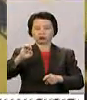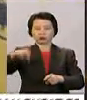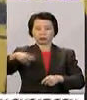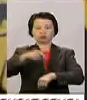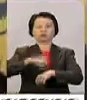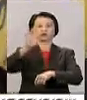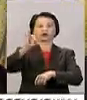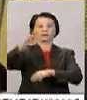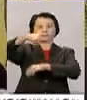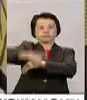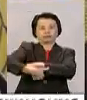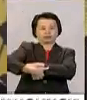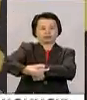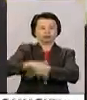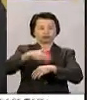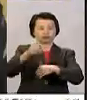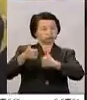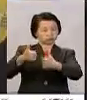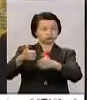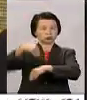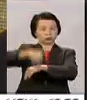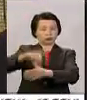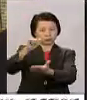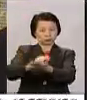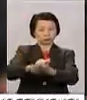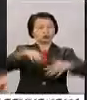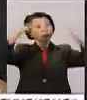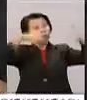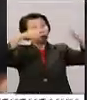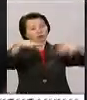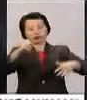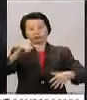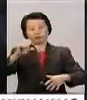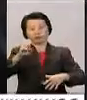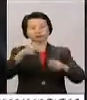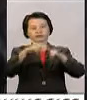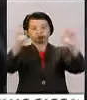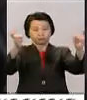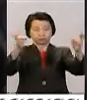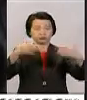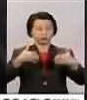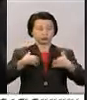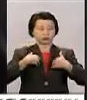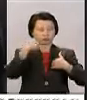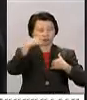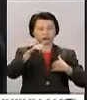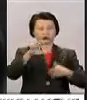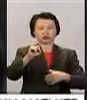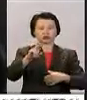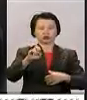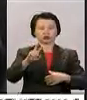malam. Lebih menarik, pada malam tersebut, Hujan dan Masdur akan mengadakan satu segmen tribute khas